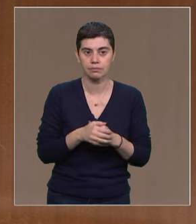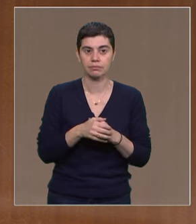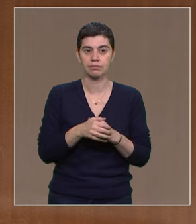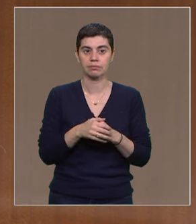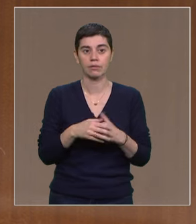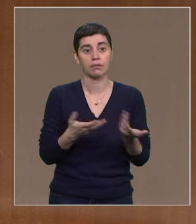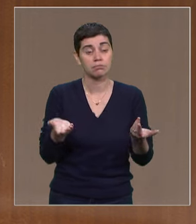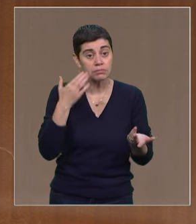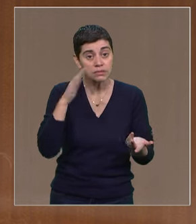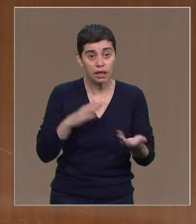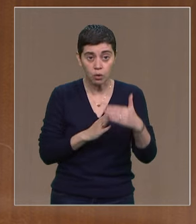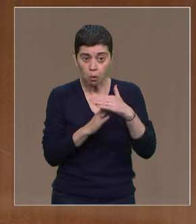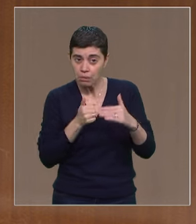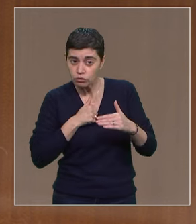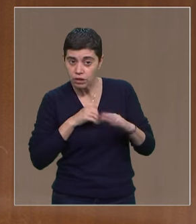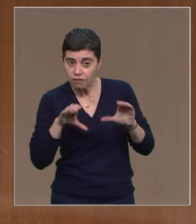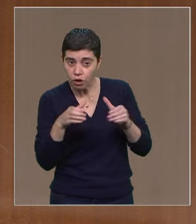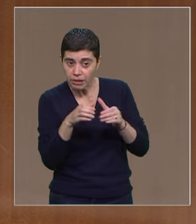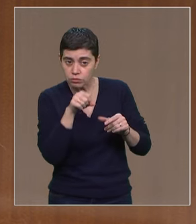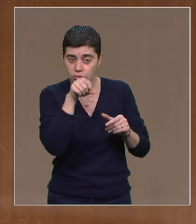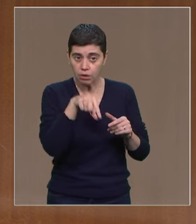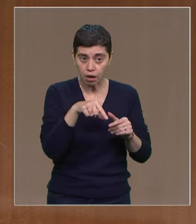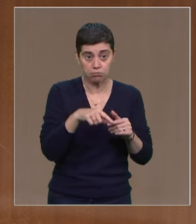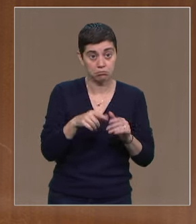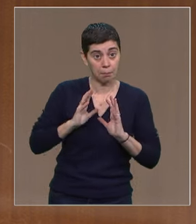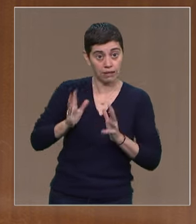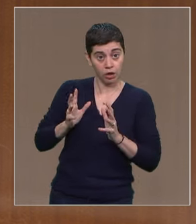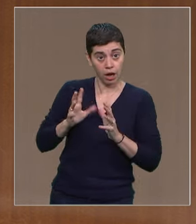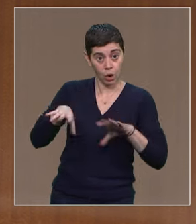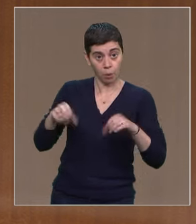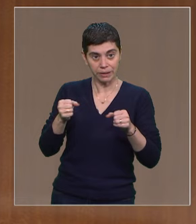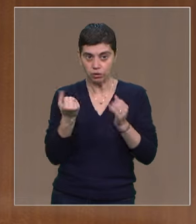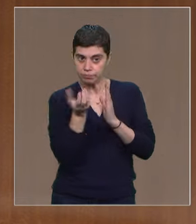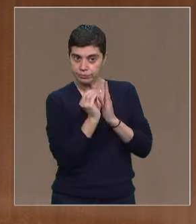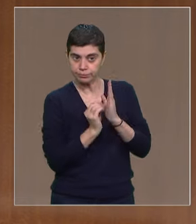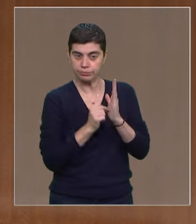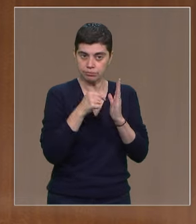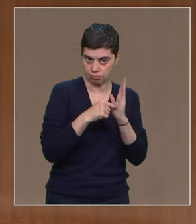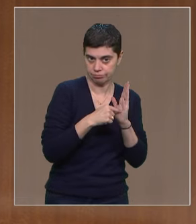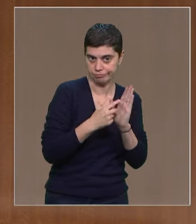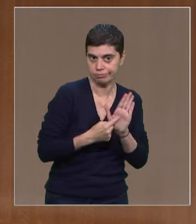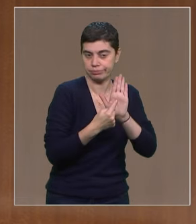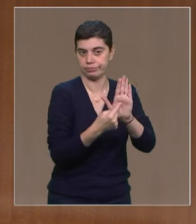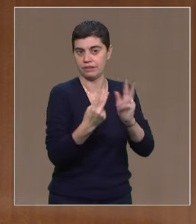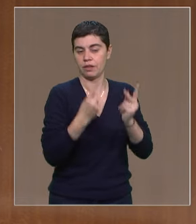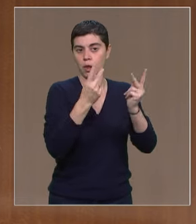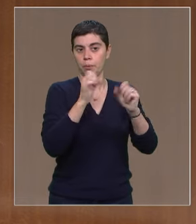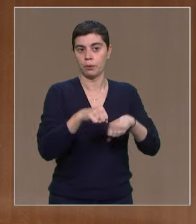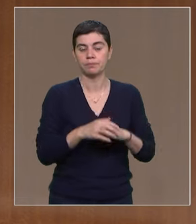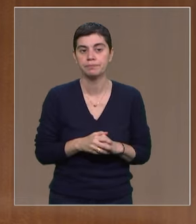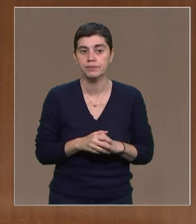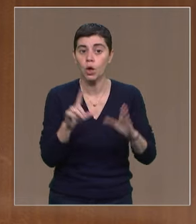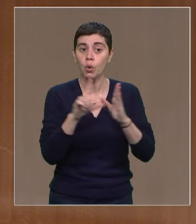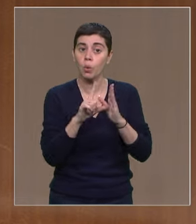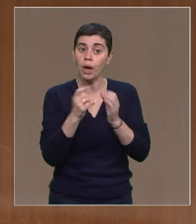personnel de formation, les compétences acquises dans le cadre du bénévolat. Mais si cette loi, cette proposition de loi nous a réunis, elle doit